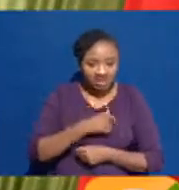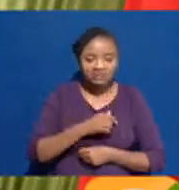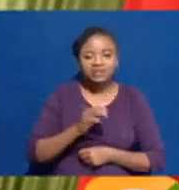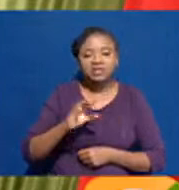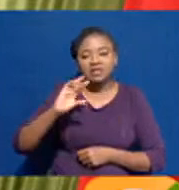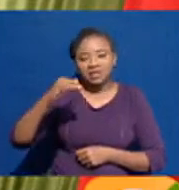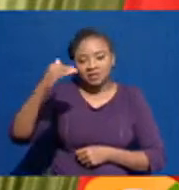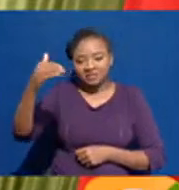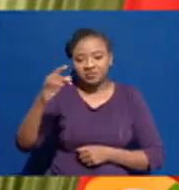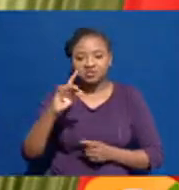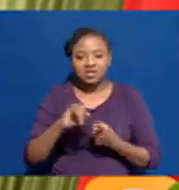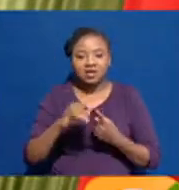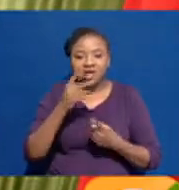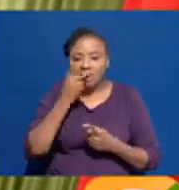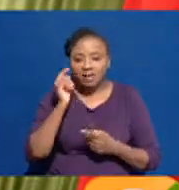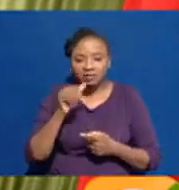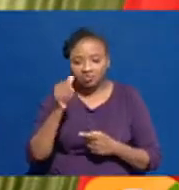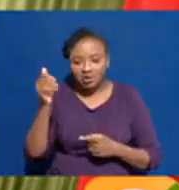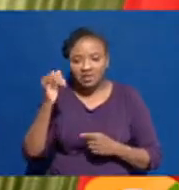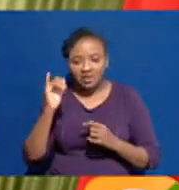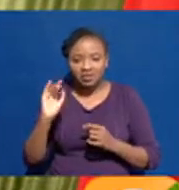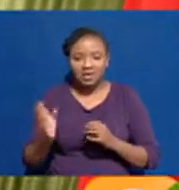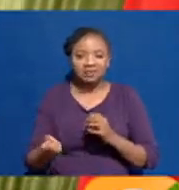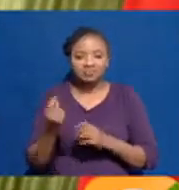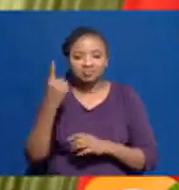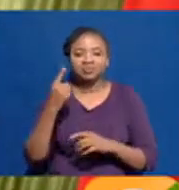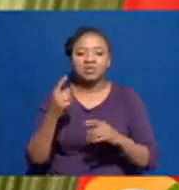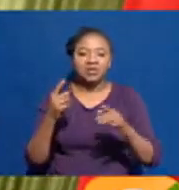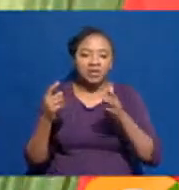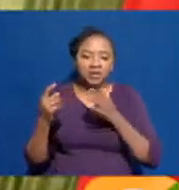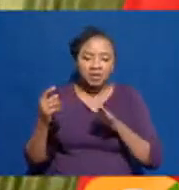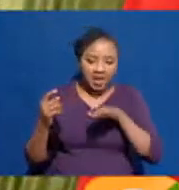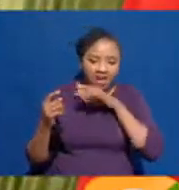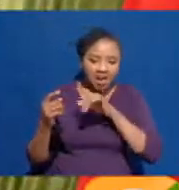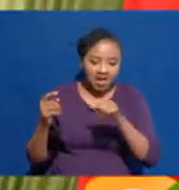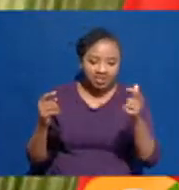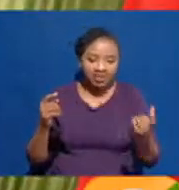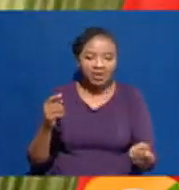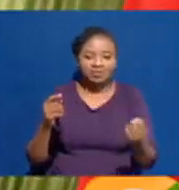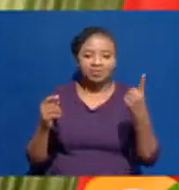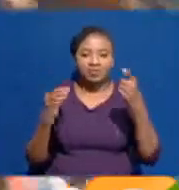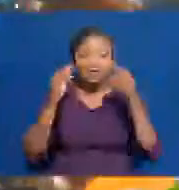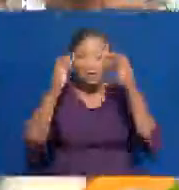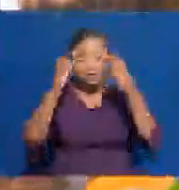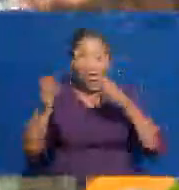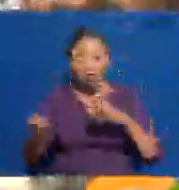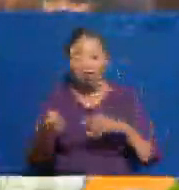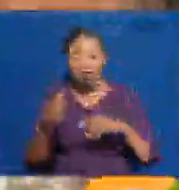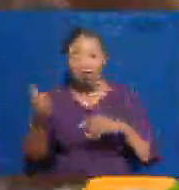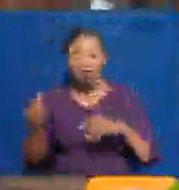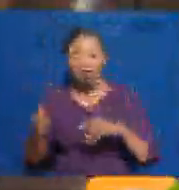nyingine atatokea, Waeria. Hii ni kama mto Nile.